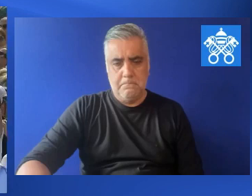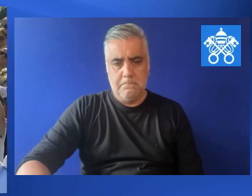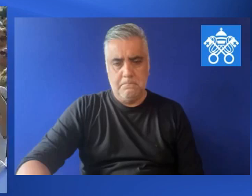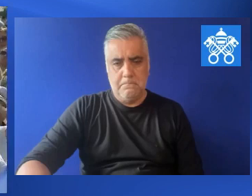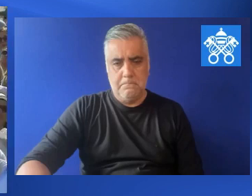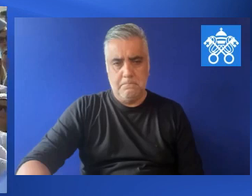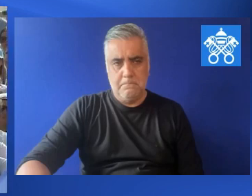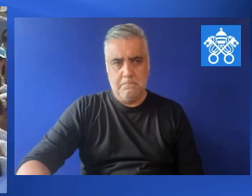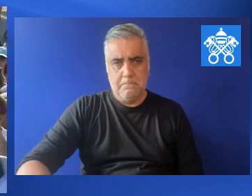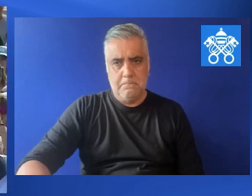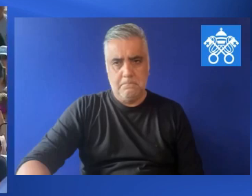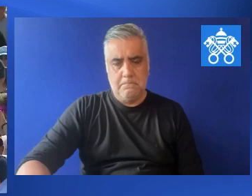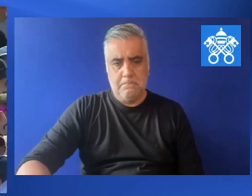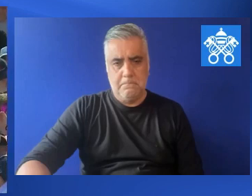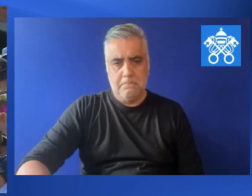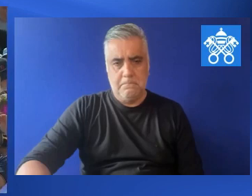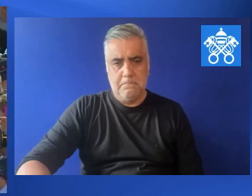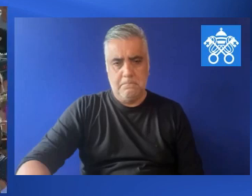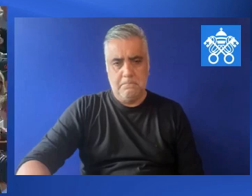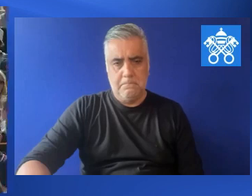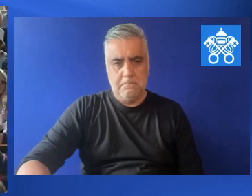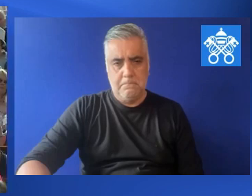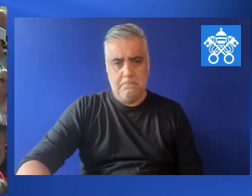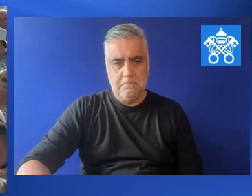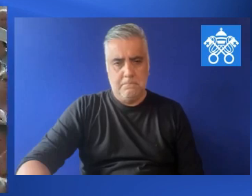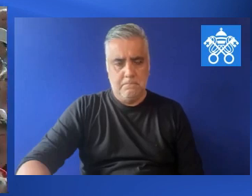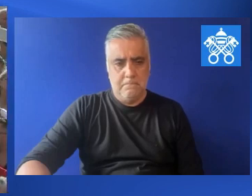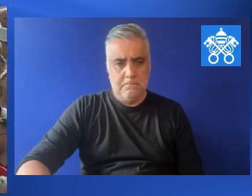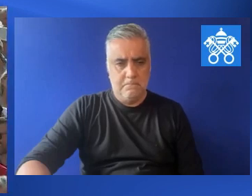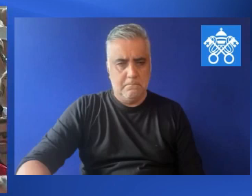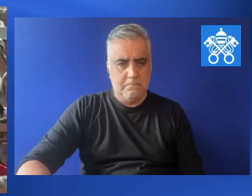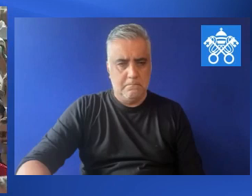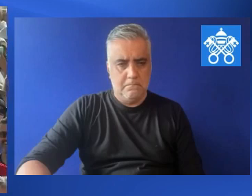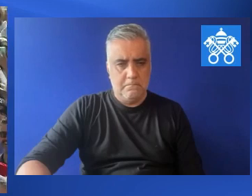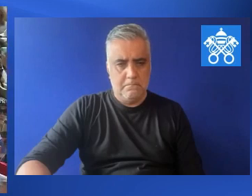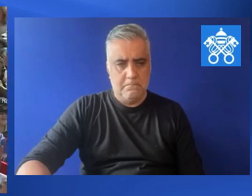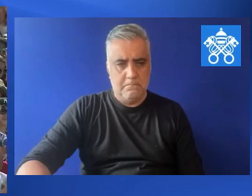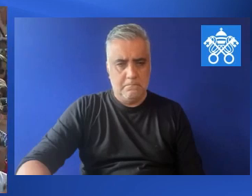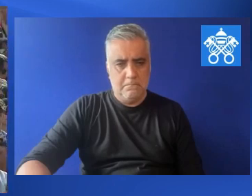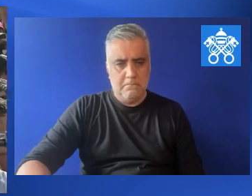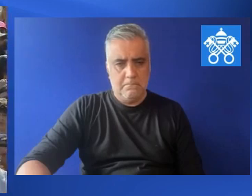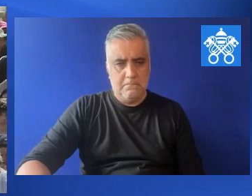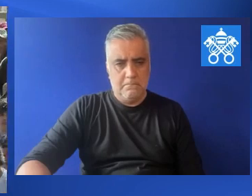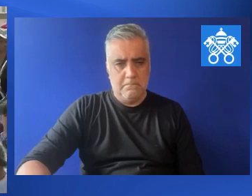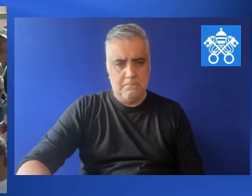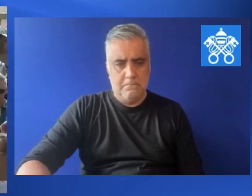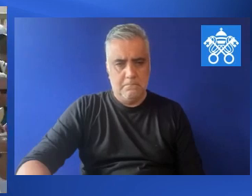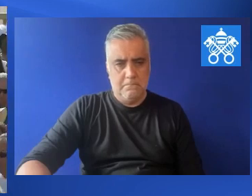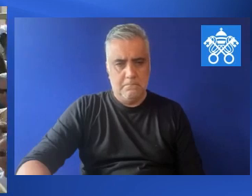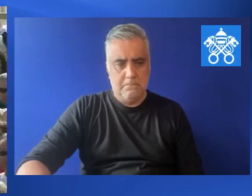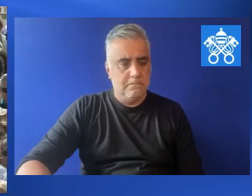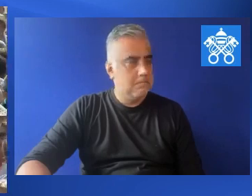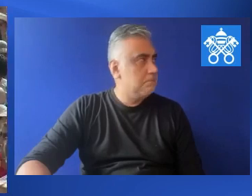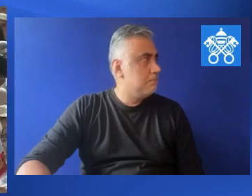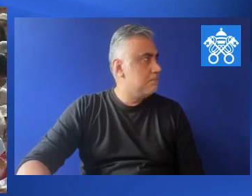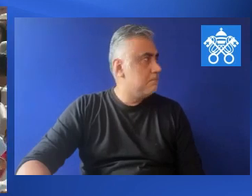katholischen Erziehung sah sie eine wichtige Form der Glaubensvermittlung. Und so gründete sie Schulen in Australien